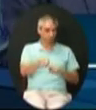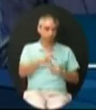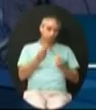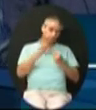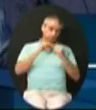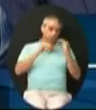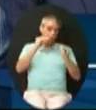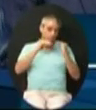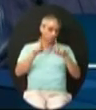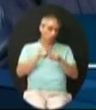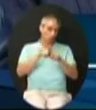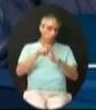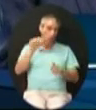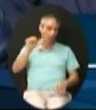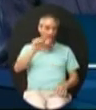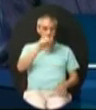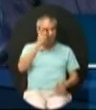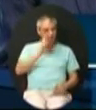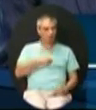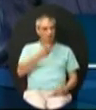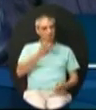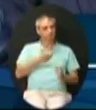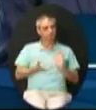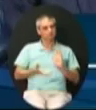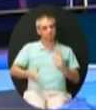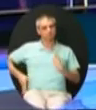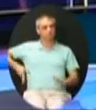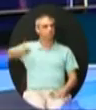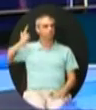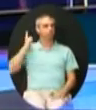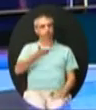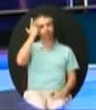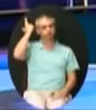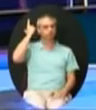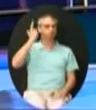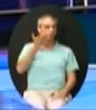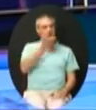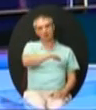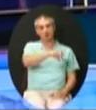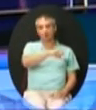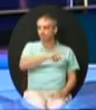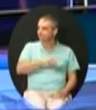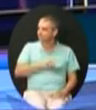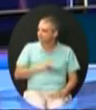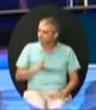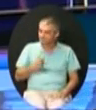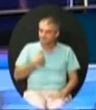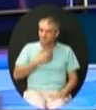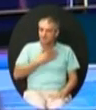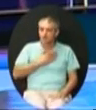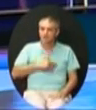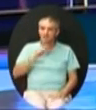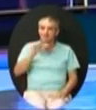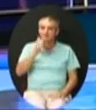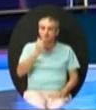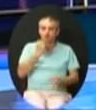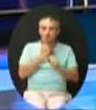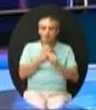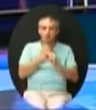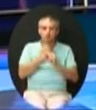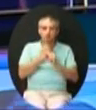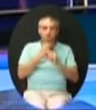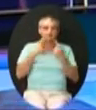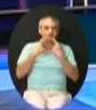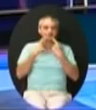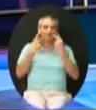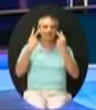פלוס מינוס, כמו של אלאור אזריה, יוכלו לשלוף אקדח, ובום, לראות להם בראש, למחבלים. אני רוצה קודם כל לעשות את השיח